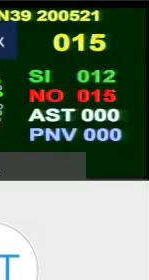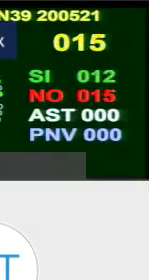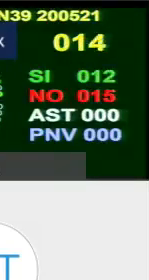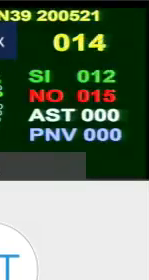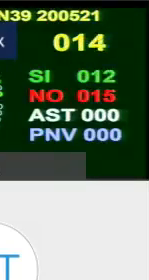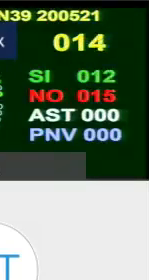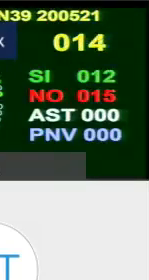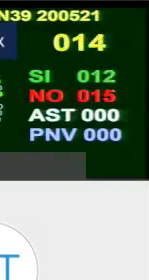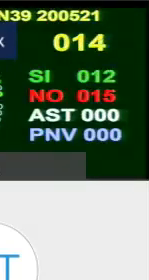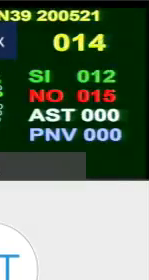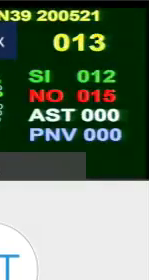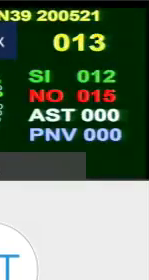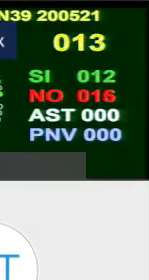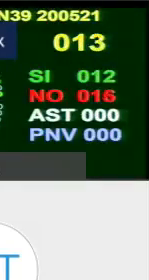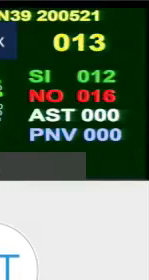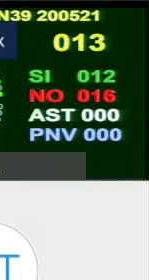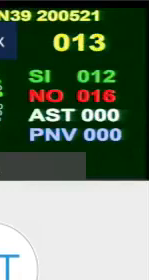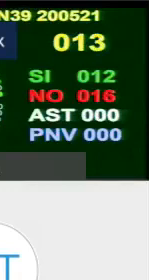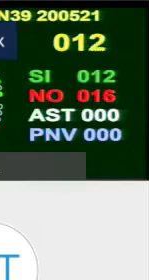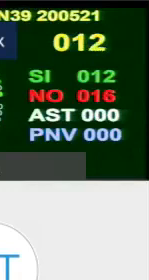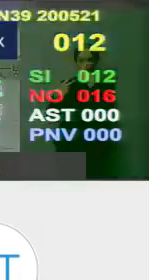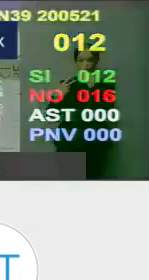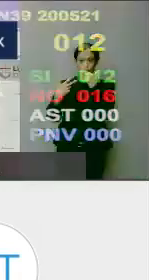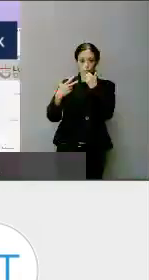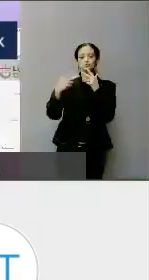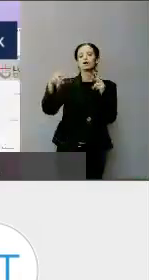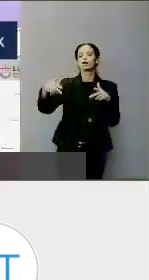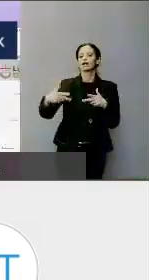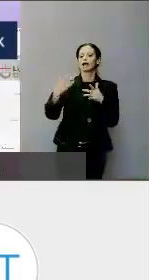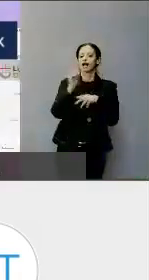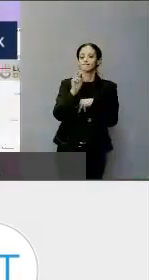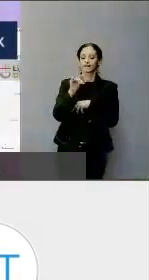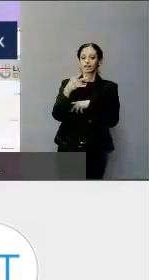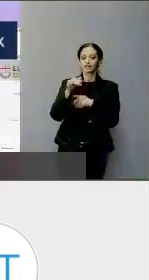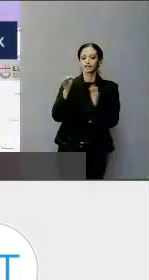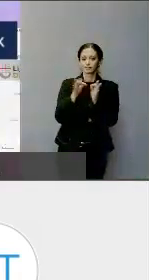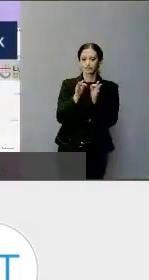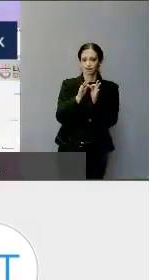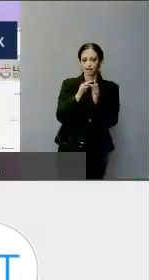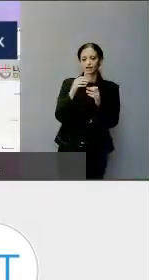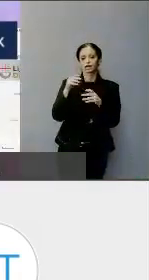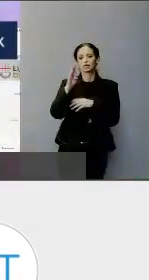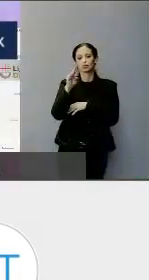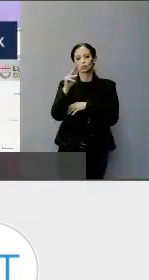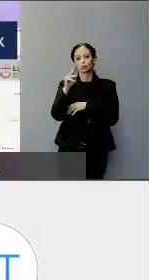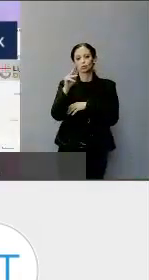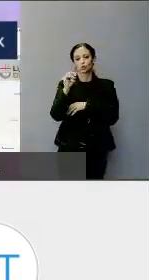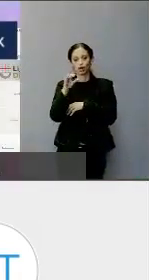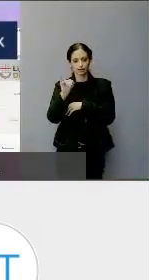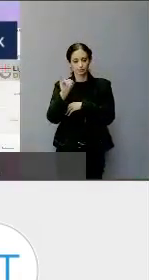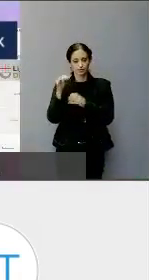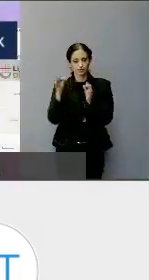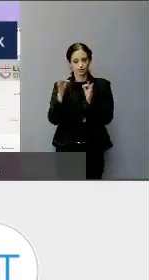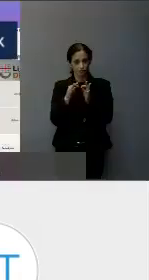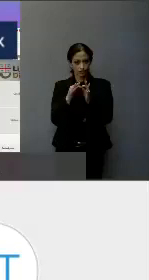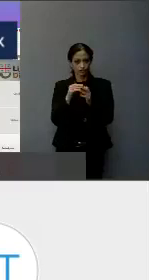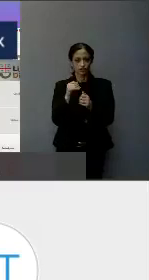e allora da remoto scusate su un numero 30 consigliera vorremmo la consigliera bruccoleri favorevole